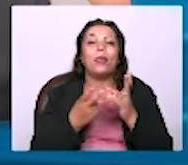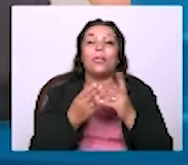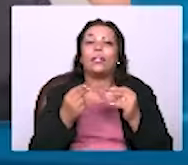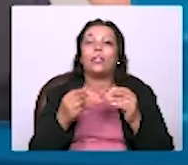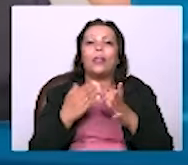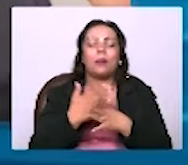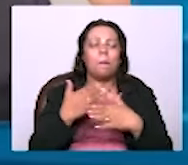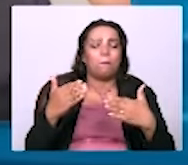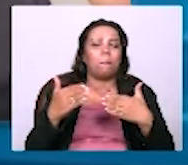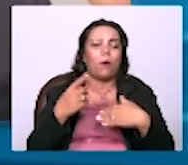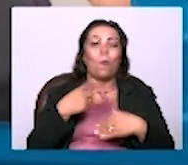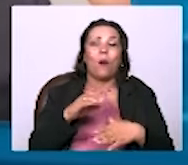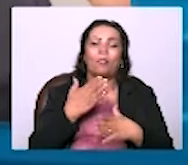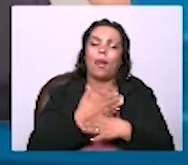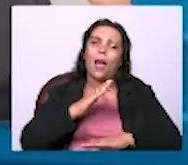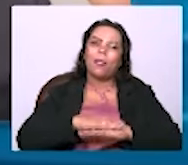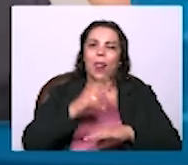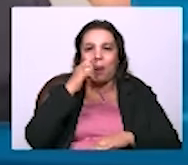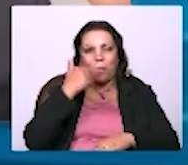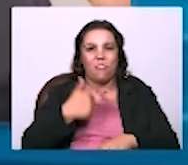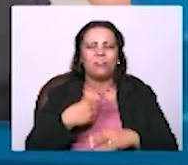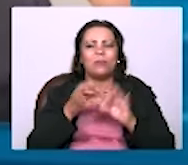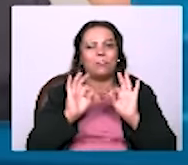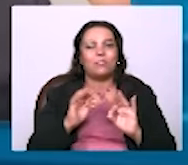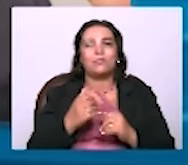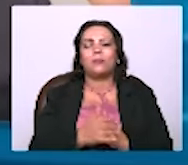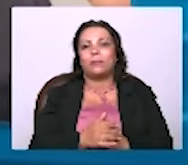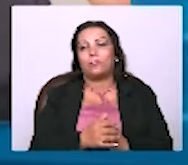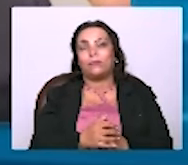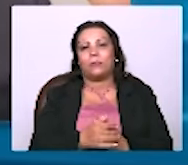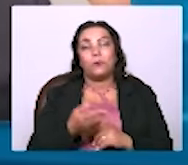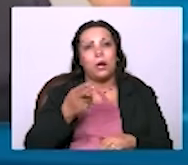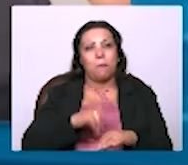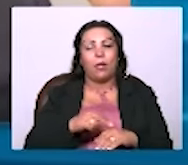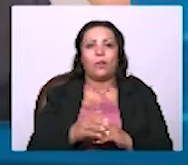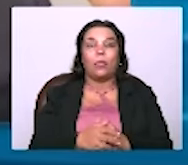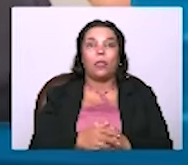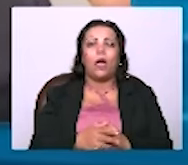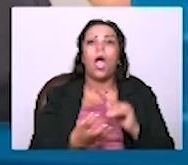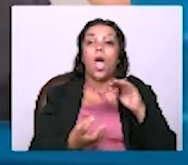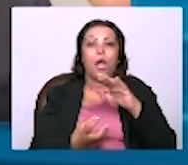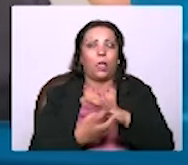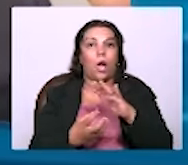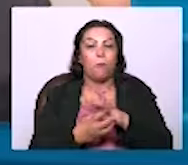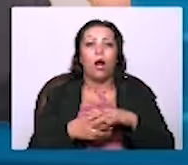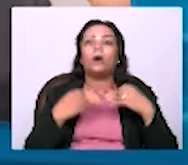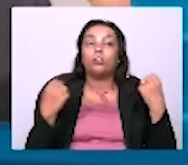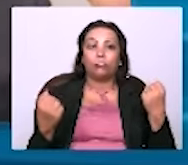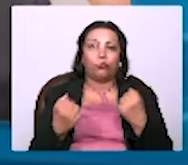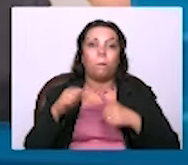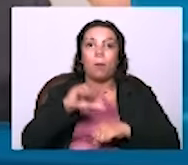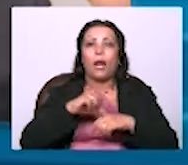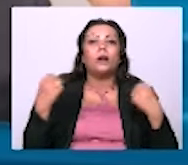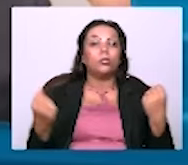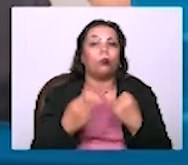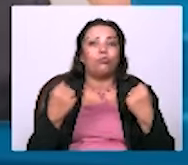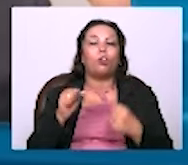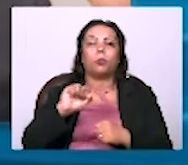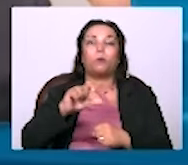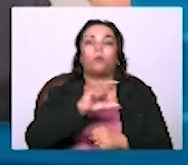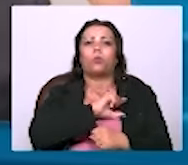استقلاليته واحترامه لذاته ولنفسه ايضا ا الجامعه نشاط مجان مهم جدا لنشاط